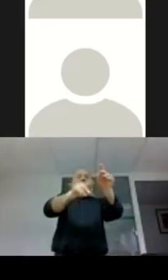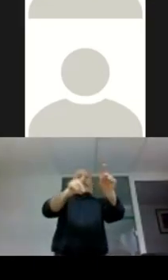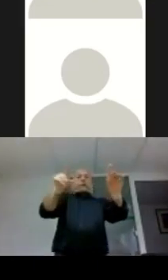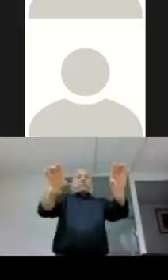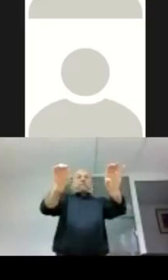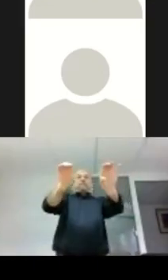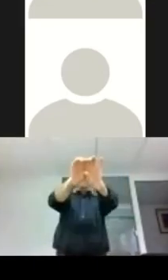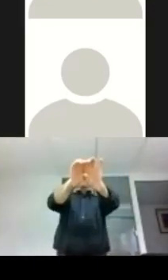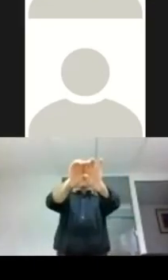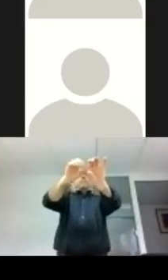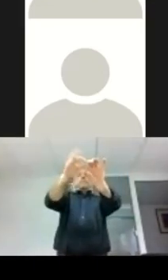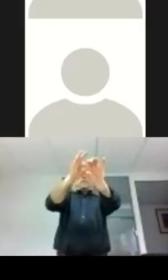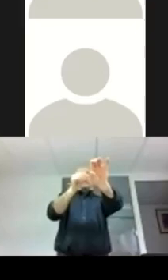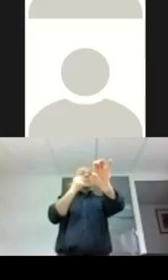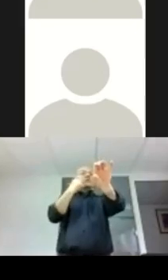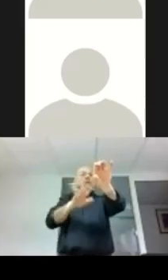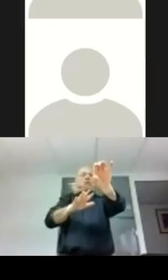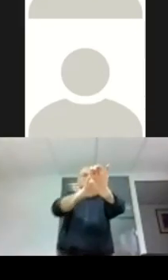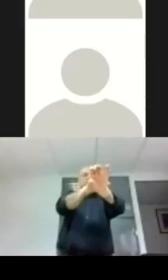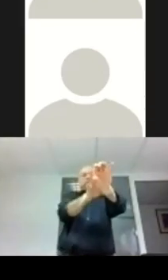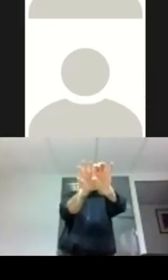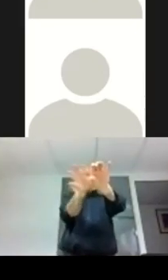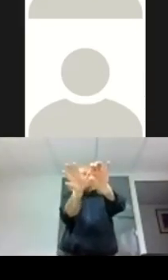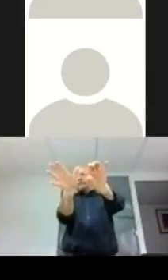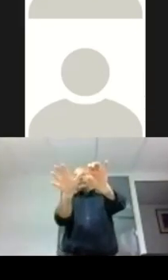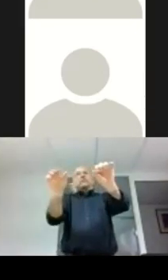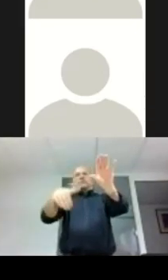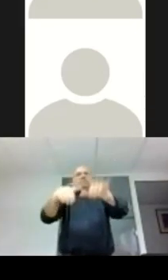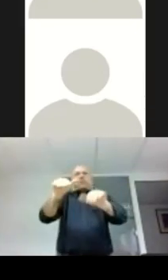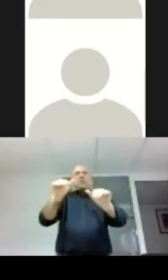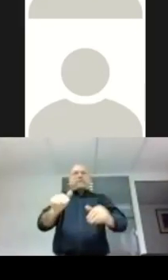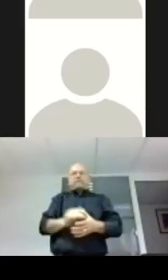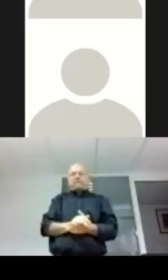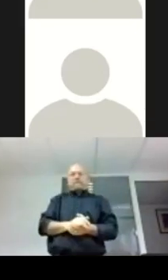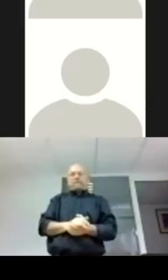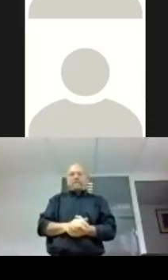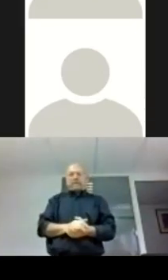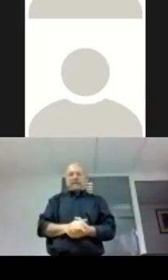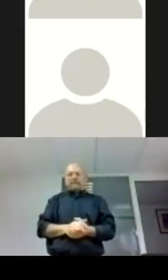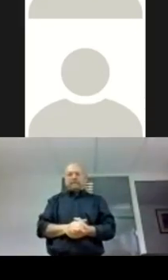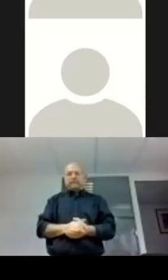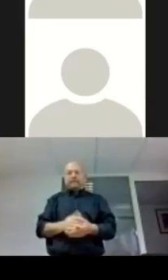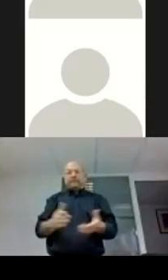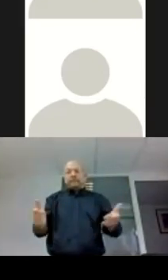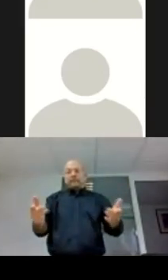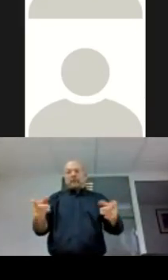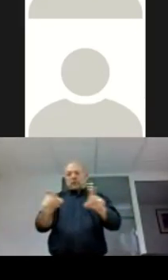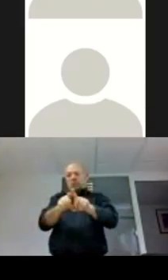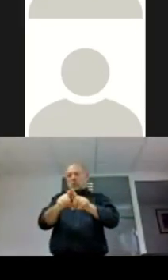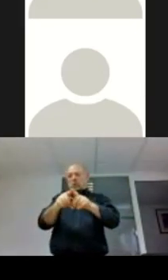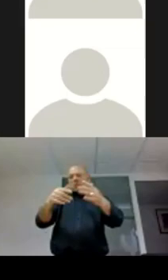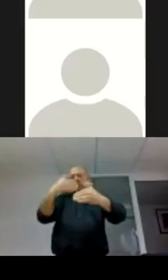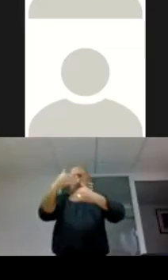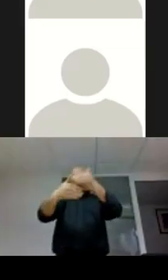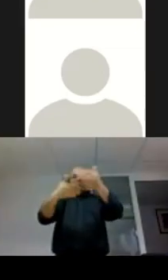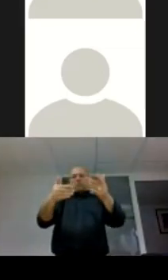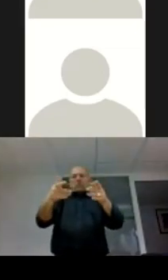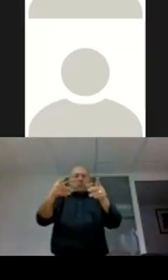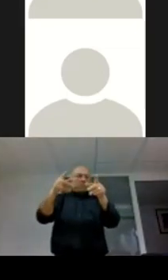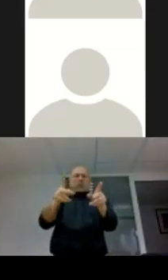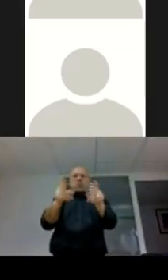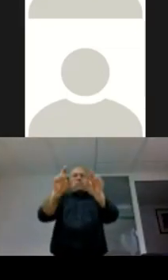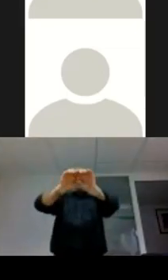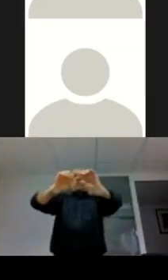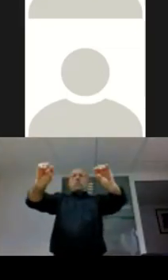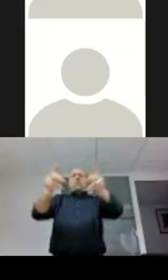coupe un morceau de côlon à un endroit, il y ait du sang qui arrive jusqu'au côlon pour le laisser viable et